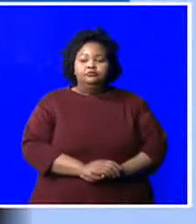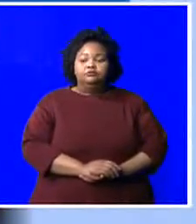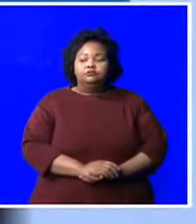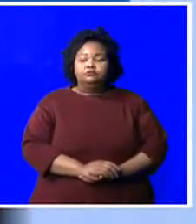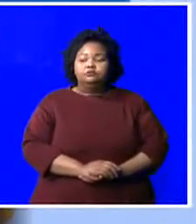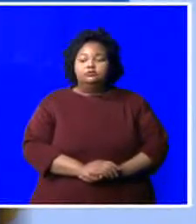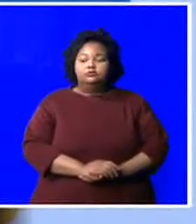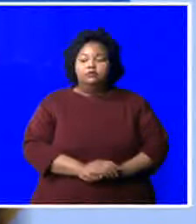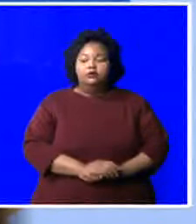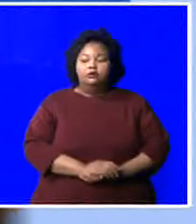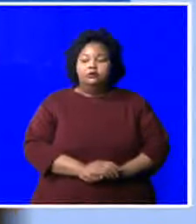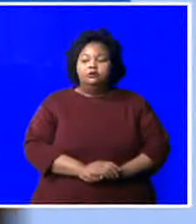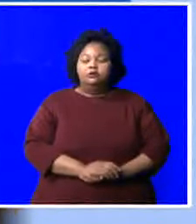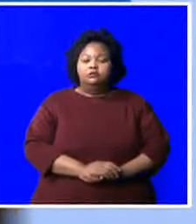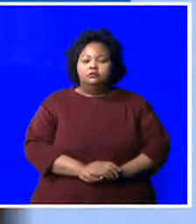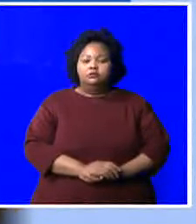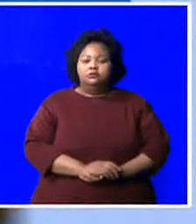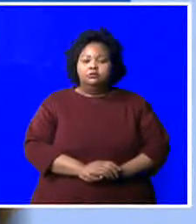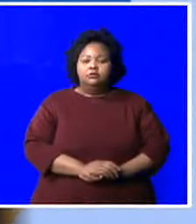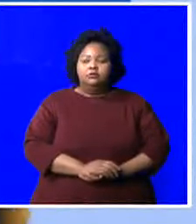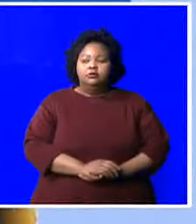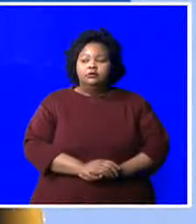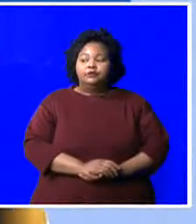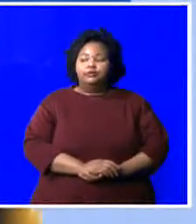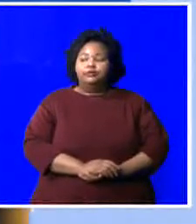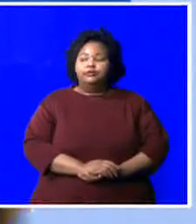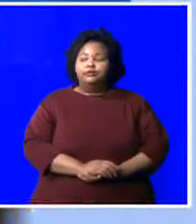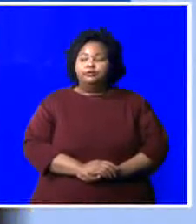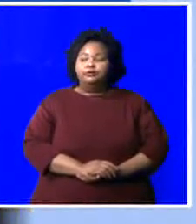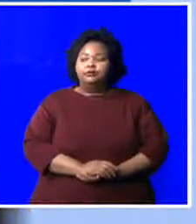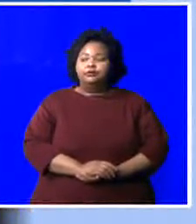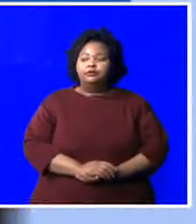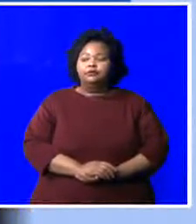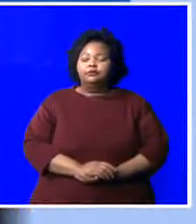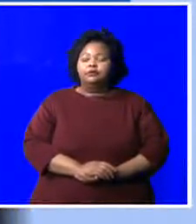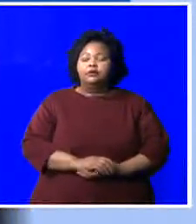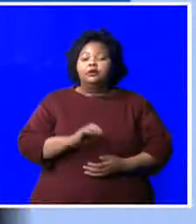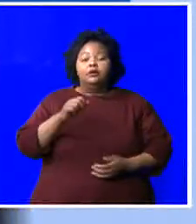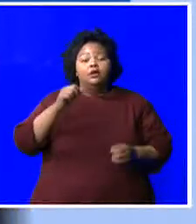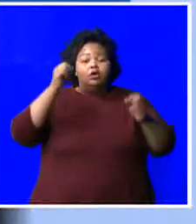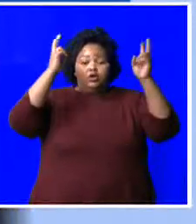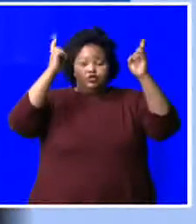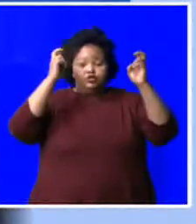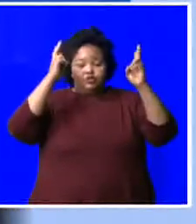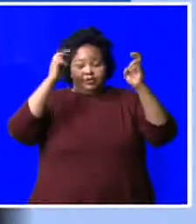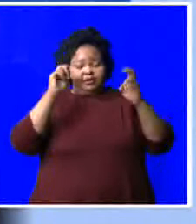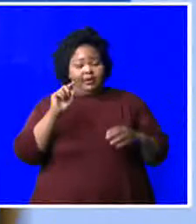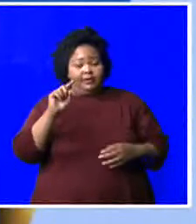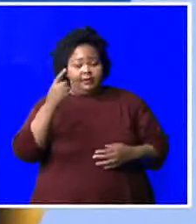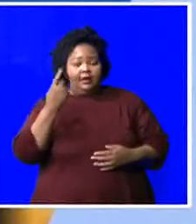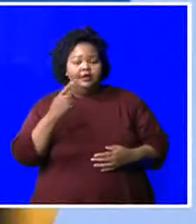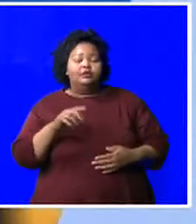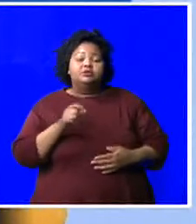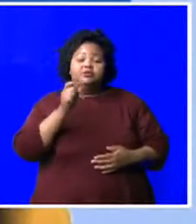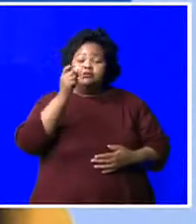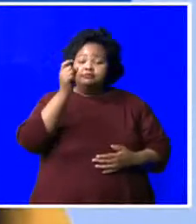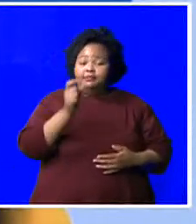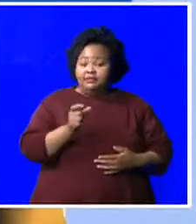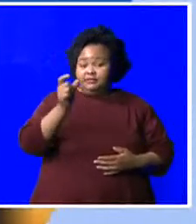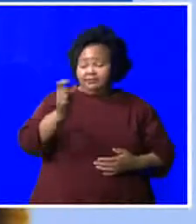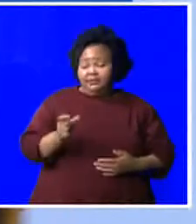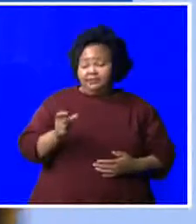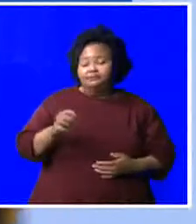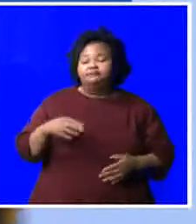ngonyama yamaswati lokuhamba embili sihloko sekucala ngiso sepatriotism